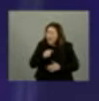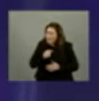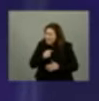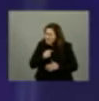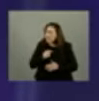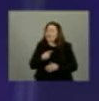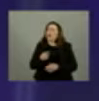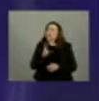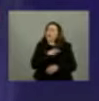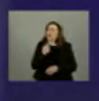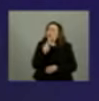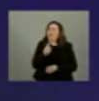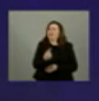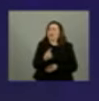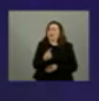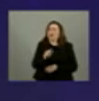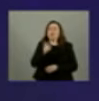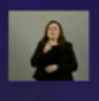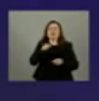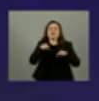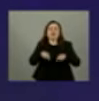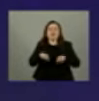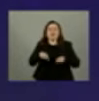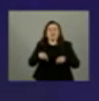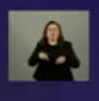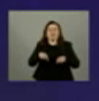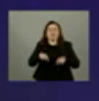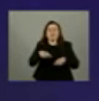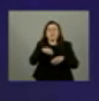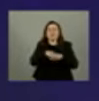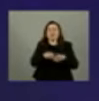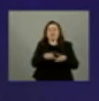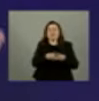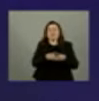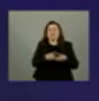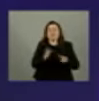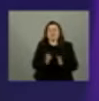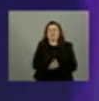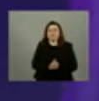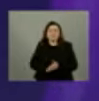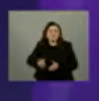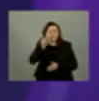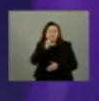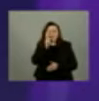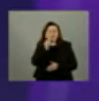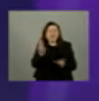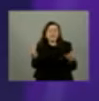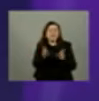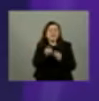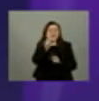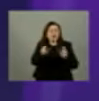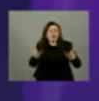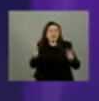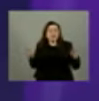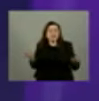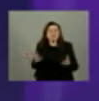τρίκ και της αποτελεσματικότητάς τους. Και θα ήθελα ένα πρώτο σχόλιο. Τρόπος του Λέγιν, κυρία Κλήτη, για όλα αυτά. Τρόπος του Λέγιν. Όχι, δεν είναι τρόπος